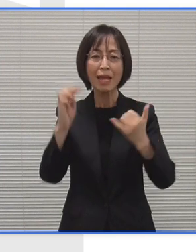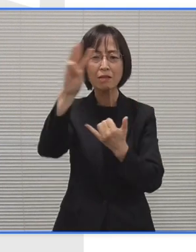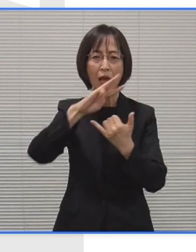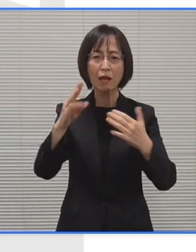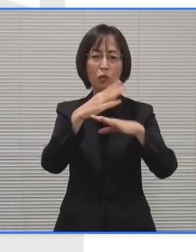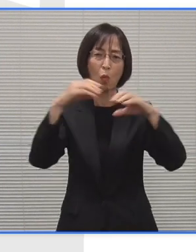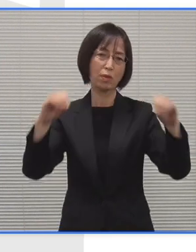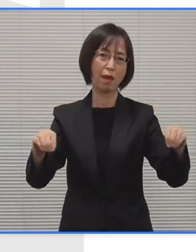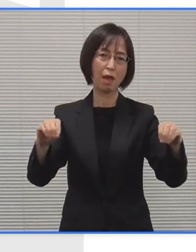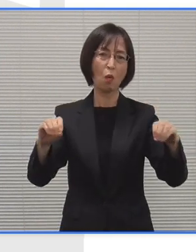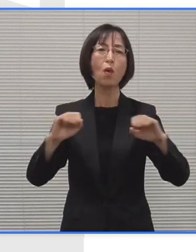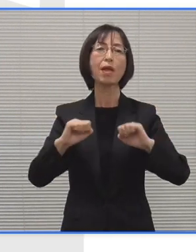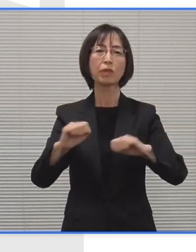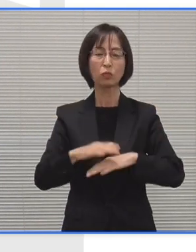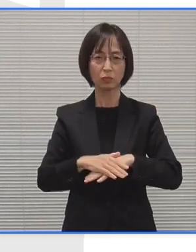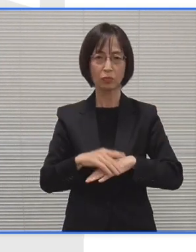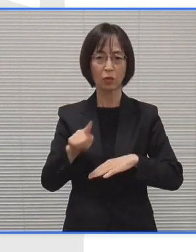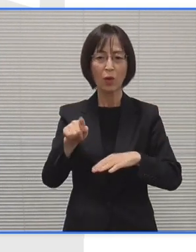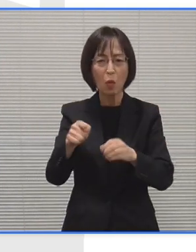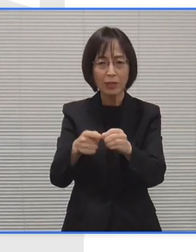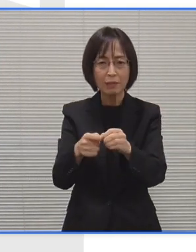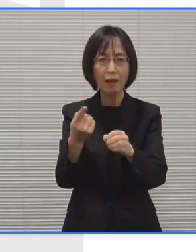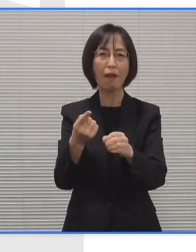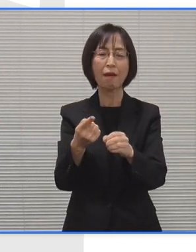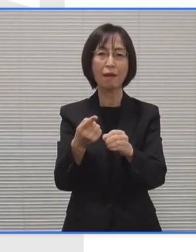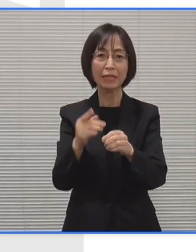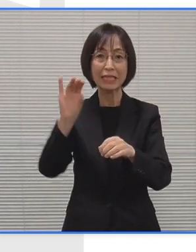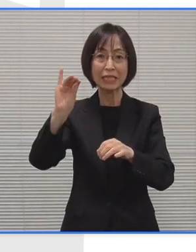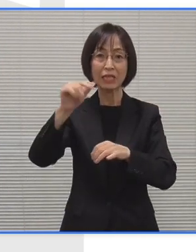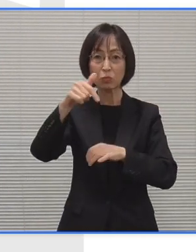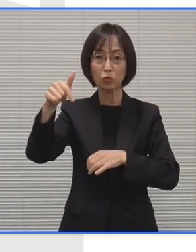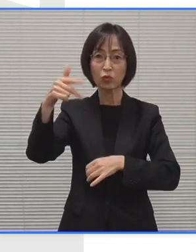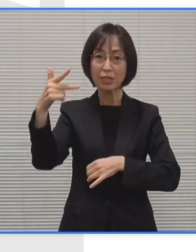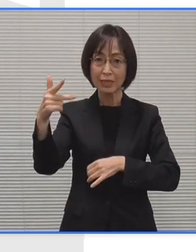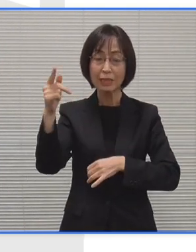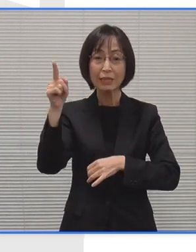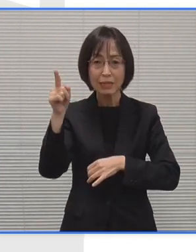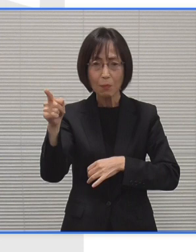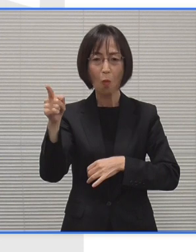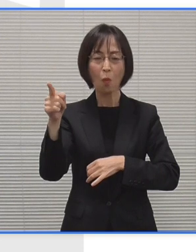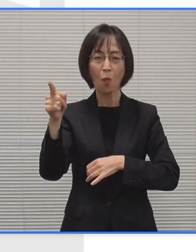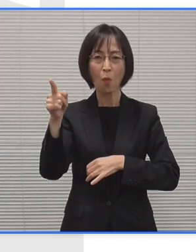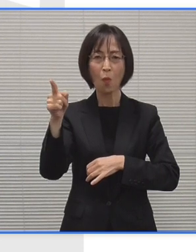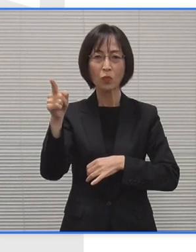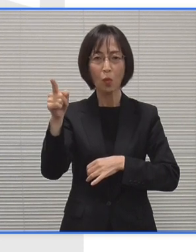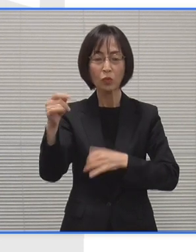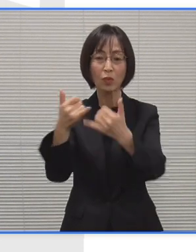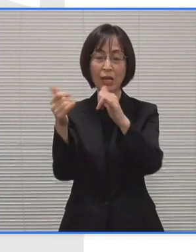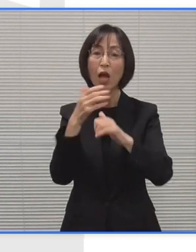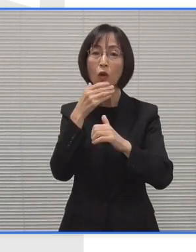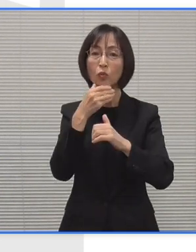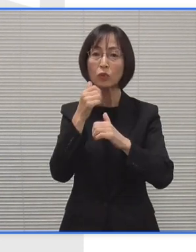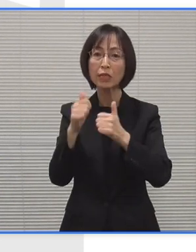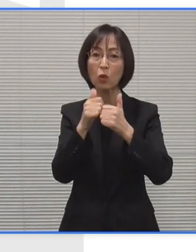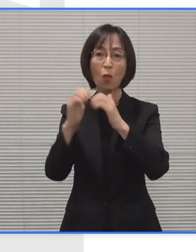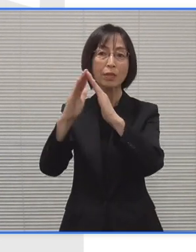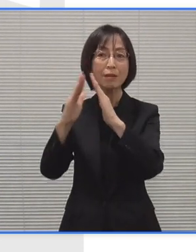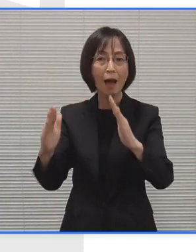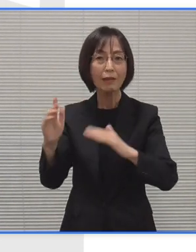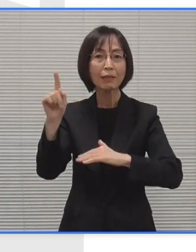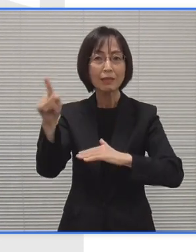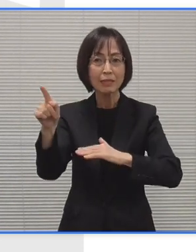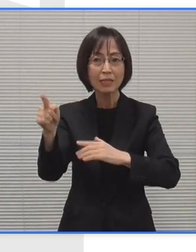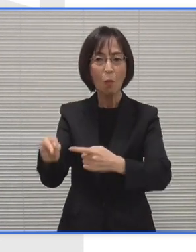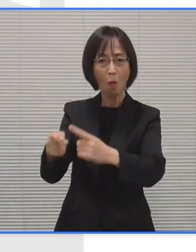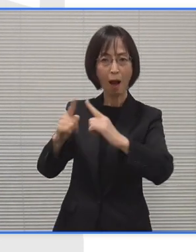ですけれども、この機にということで秩父市にも、その秩父市の社会福祉協議会にも入